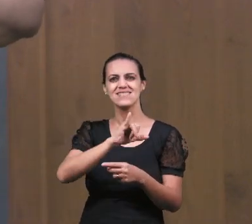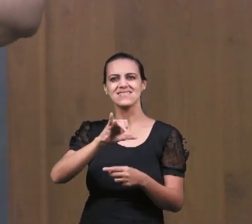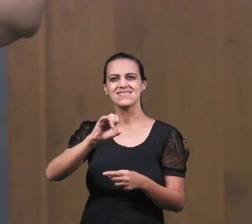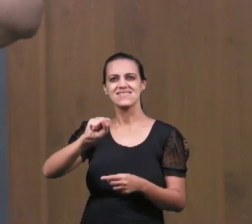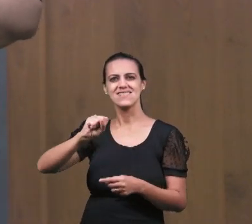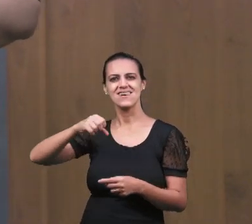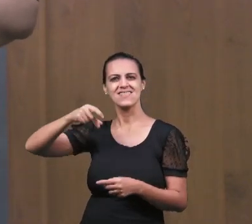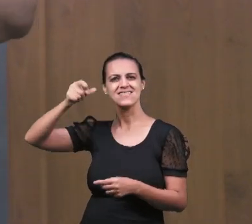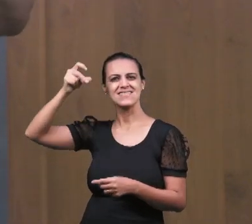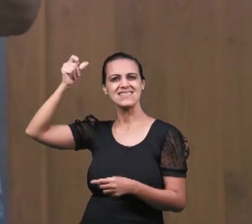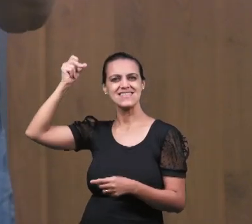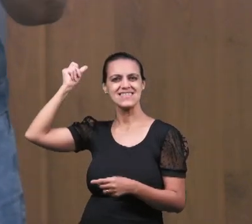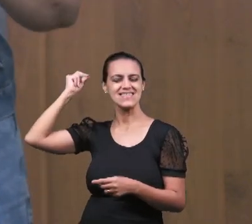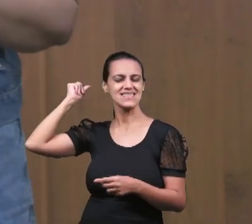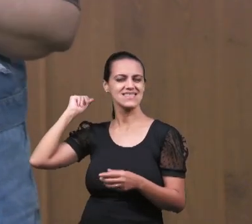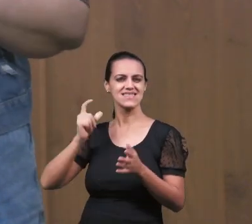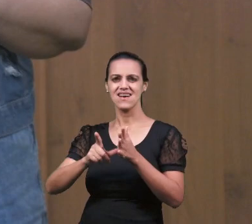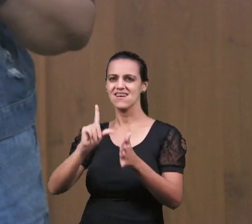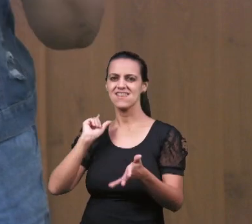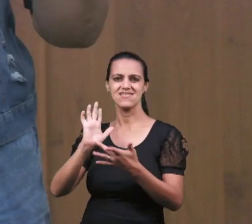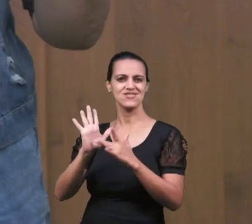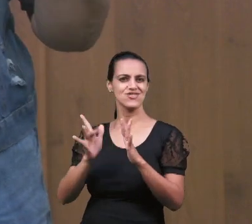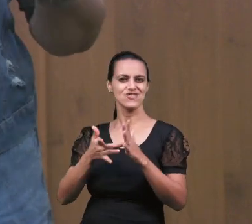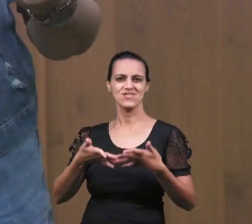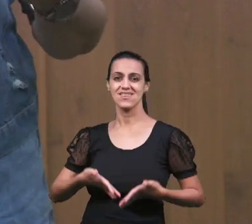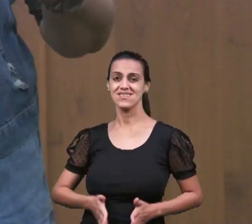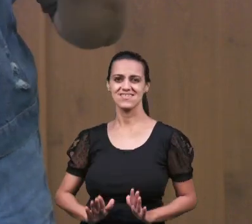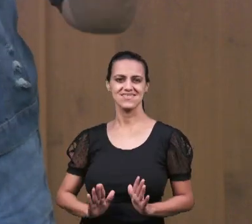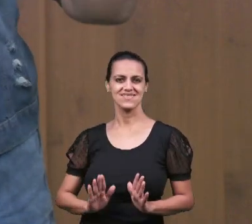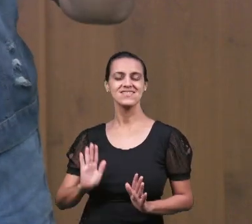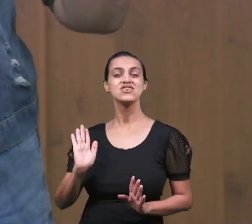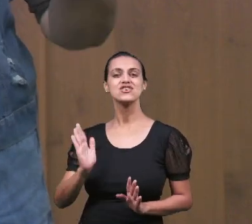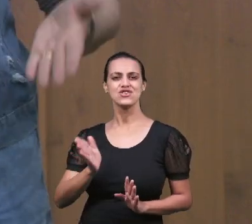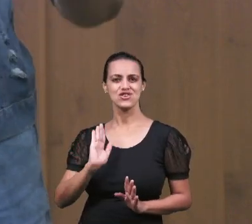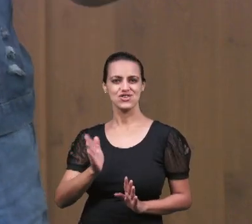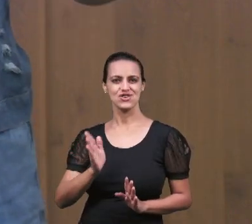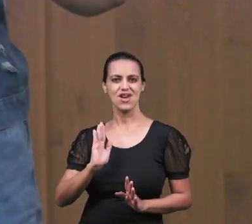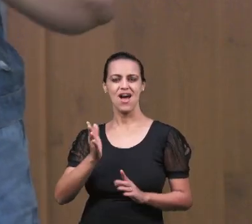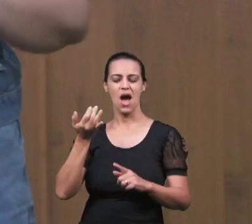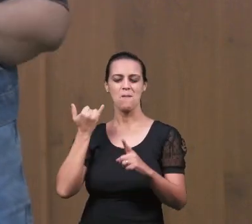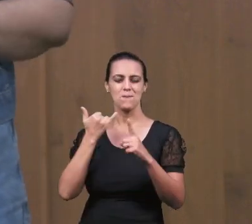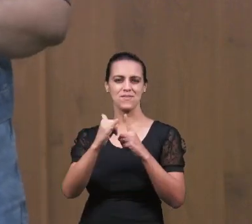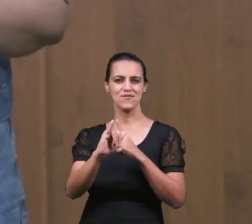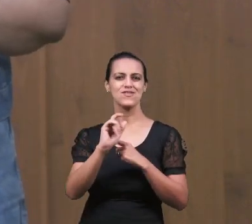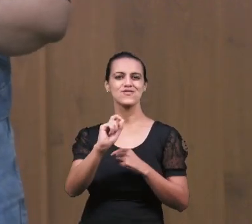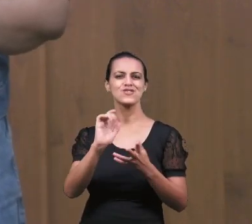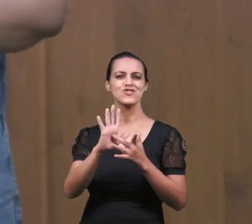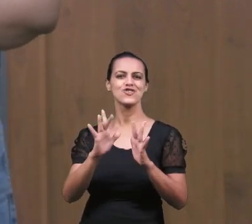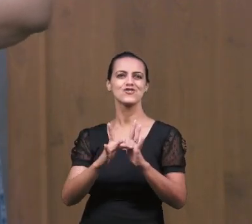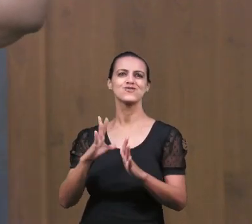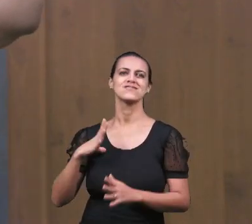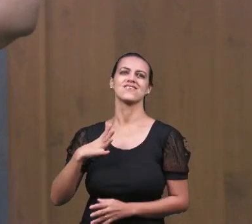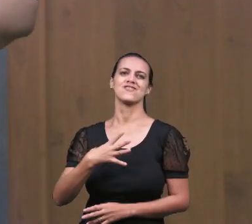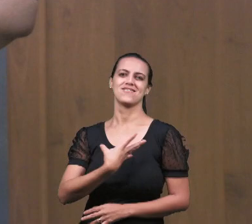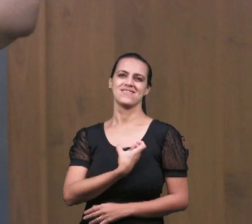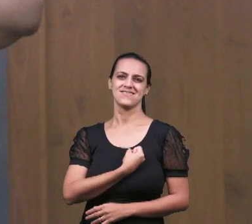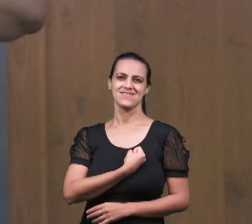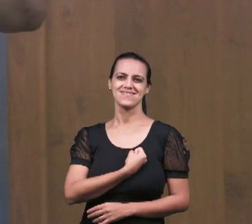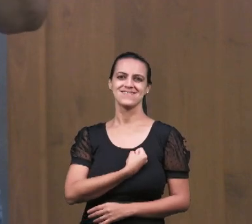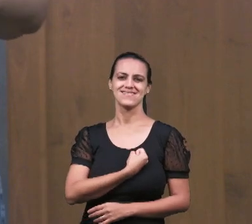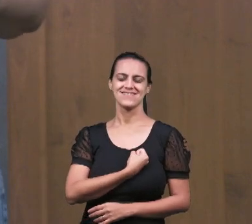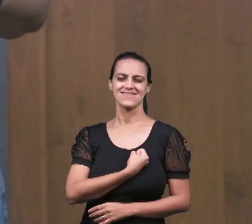était occulté pour cet homme, pour le majordome, le prophète Ésaïe, 700 ans